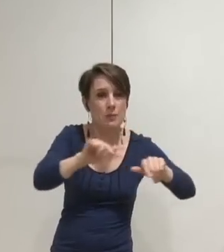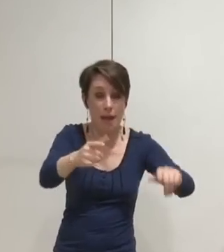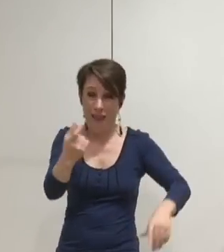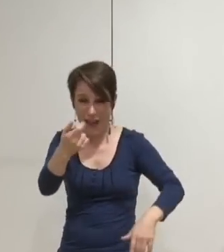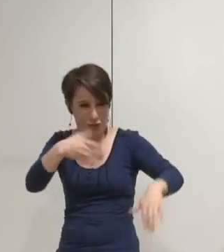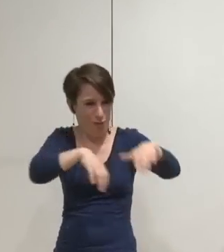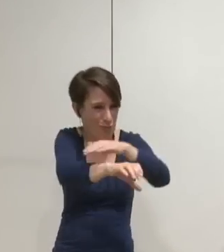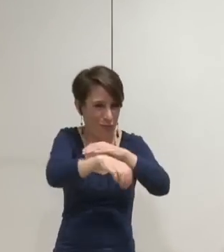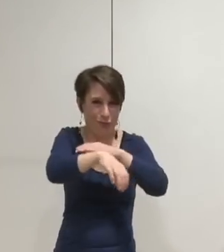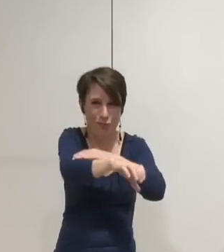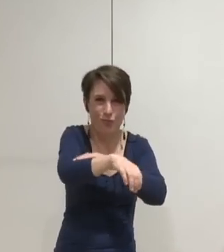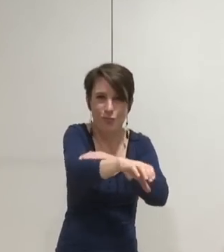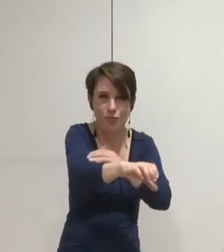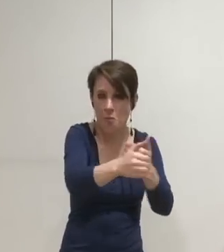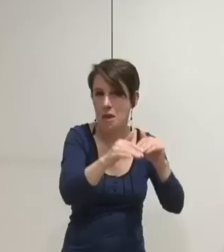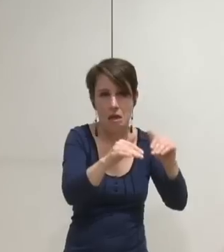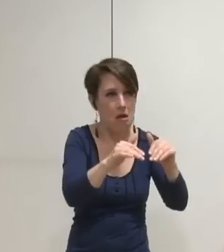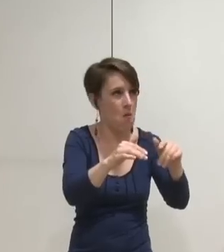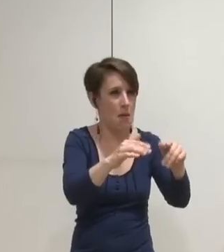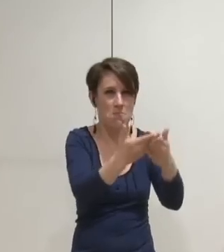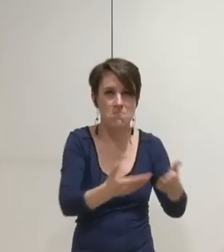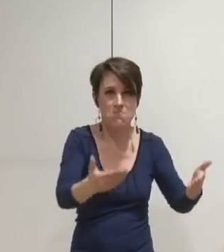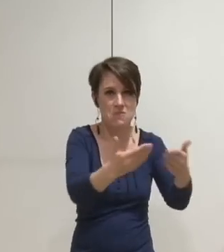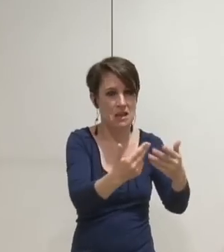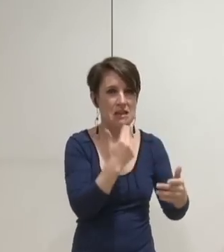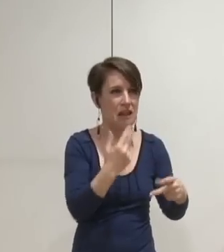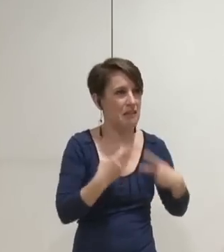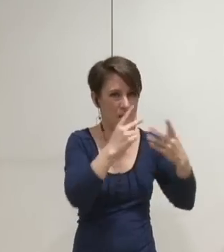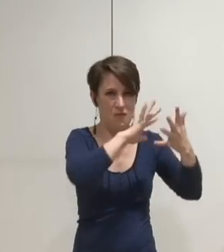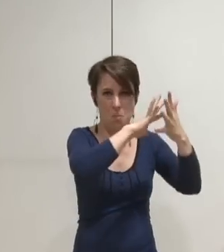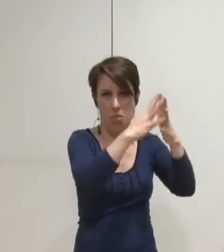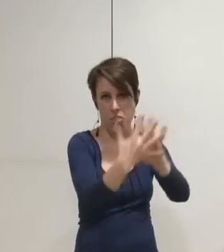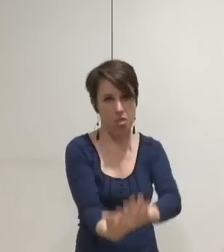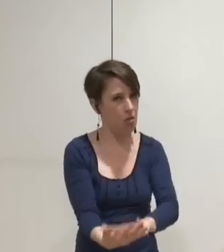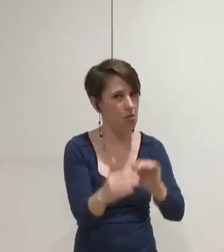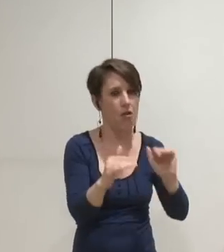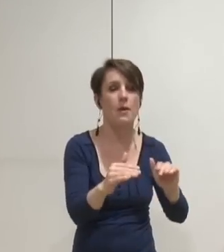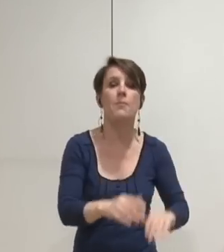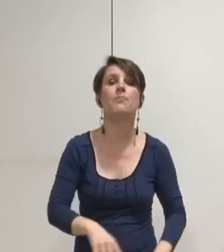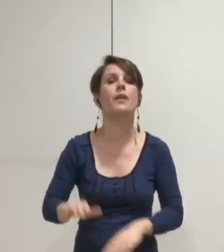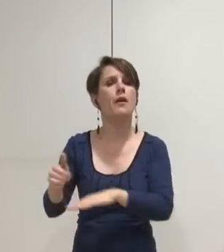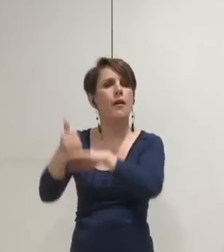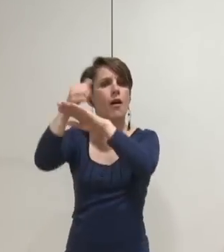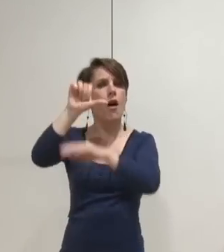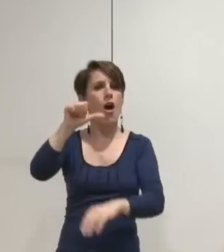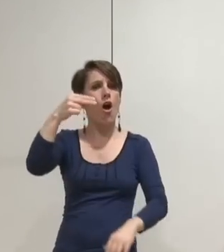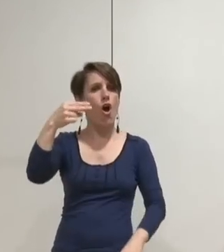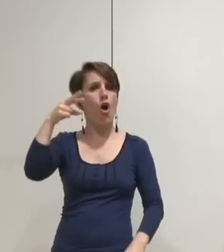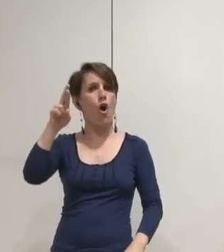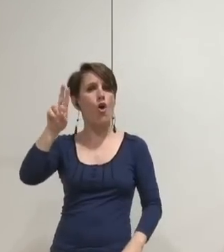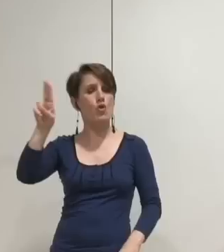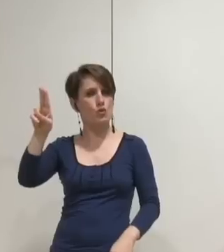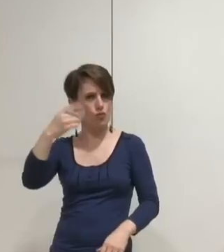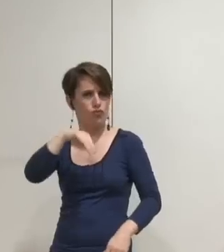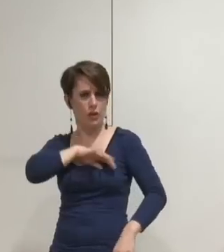et n'endient pas la dégradation de la qualité de vie des habitants l'enrue remplit sa mission de rénovation mais nous